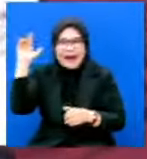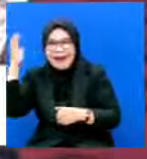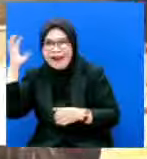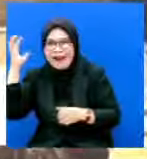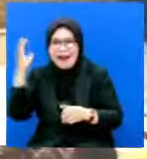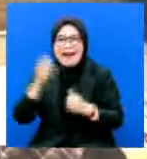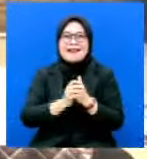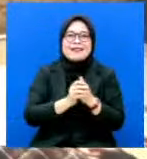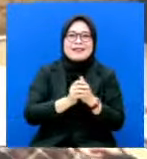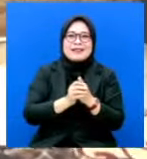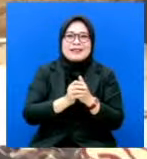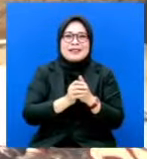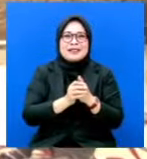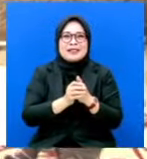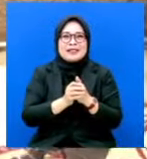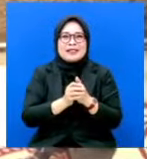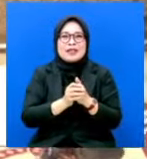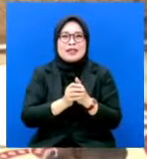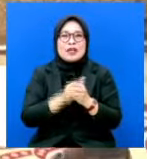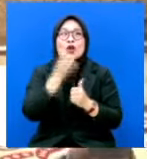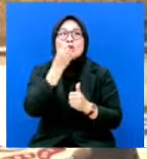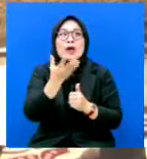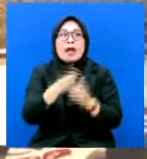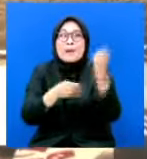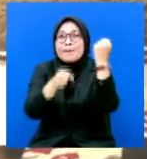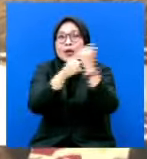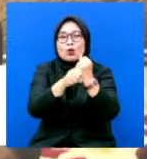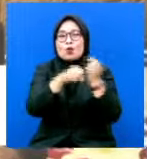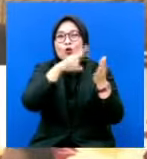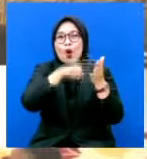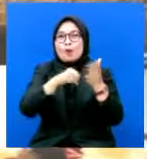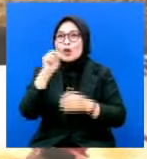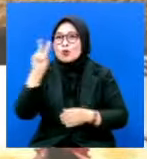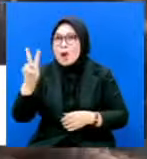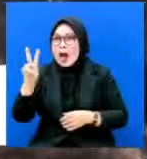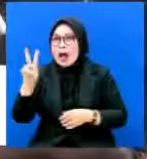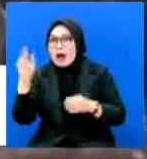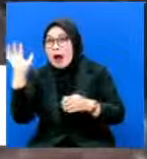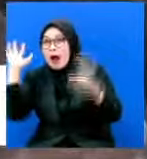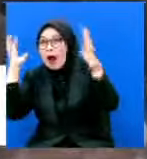selanjutnya juga yang gak boleh kalah suaranya pendukung dari paslon nomor urut